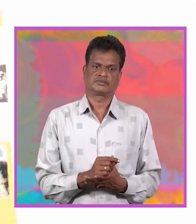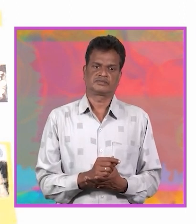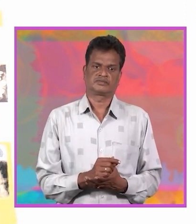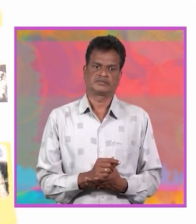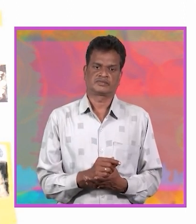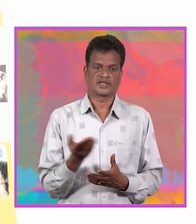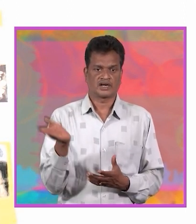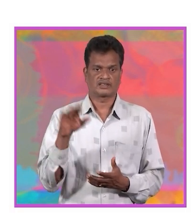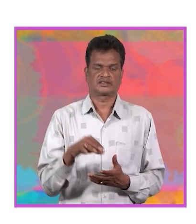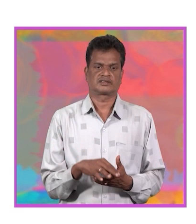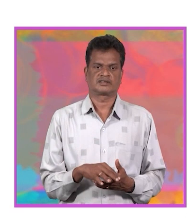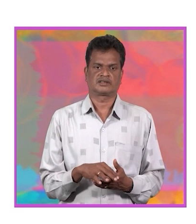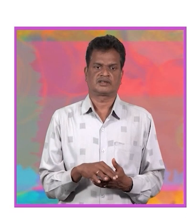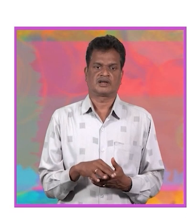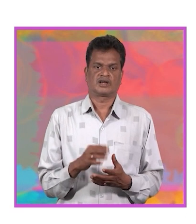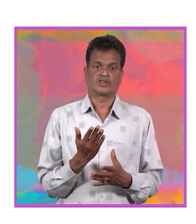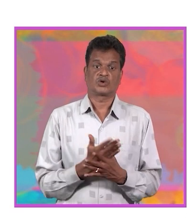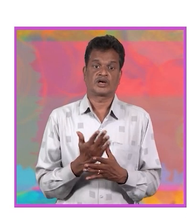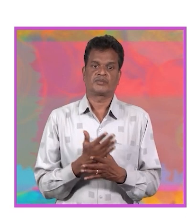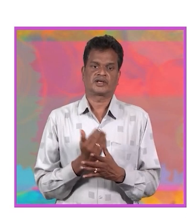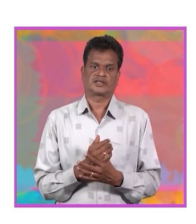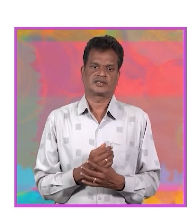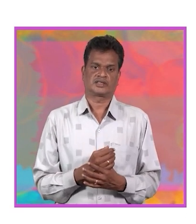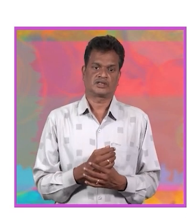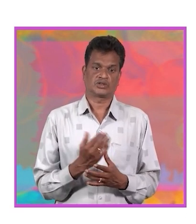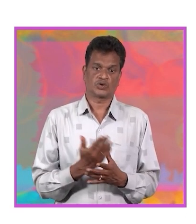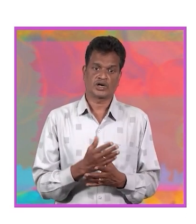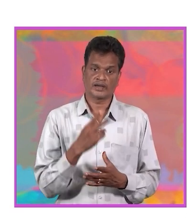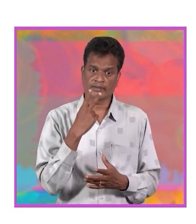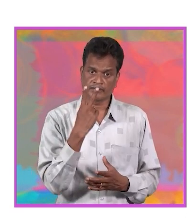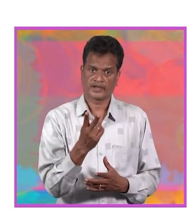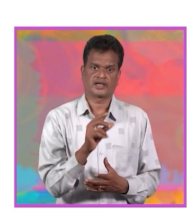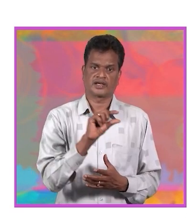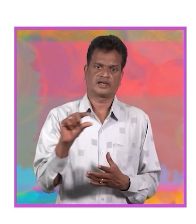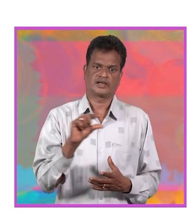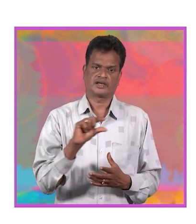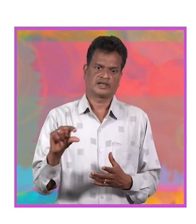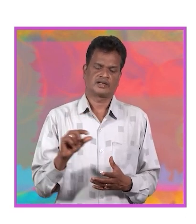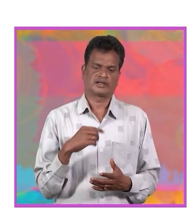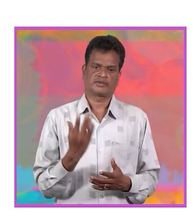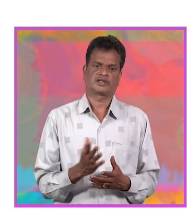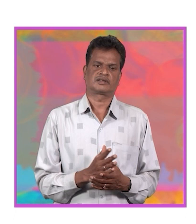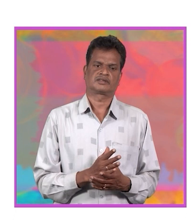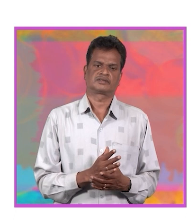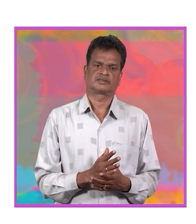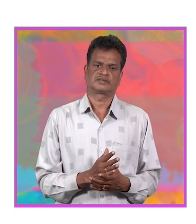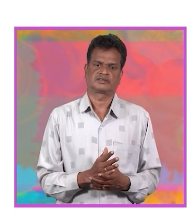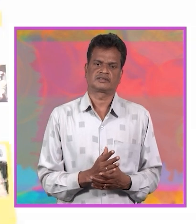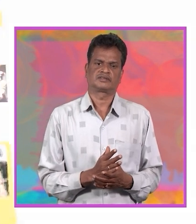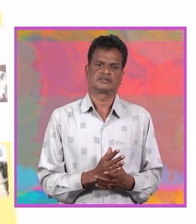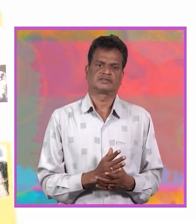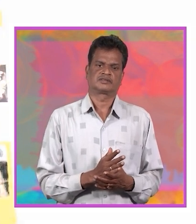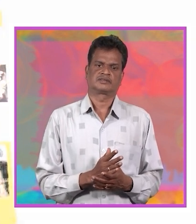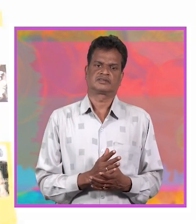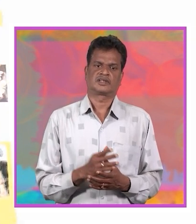அடுத்து தொழிற்பெயர். தொழிலை குறிக்கக்கூடியது தொழிற்பெயர் என்று அழைக்கிறோம். நம்ம